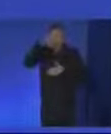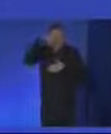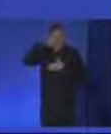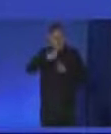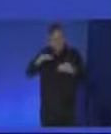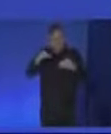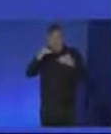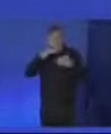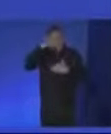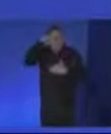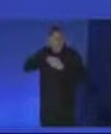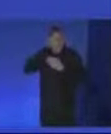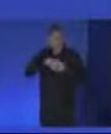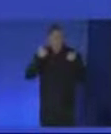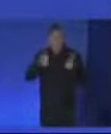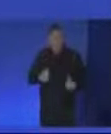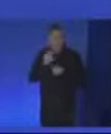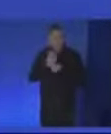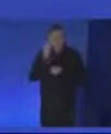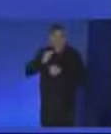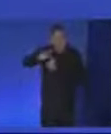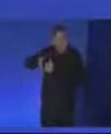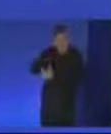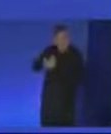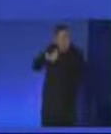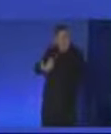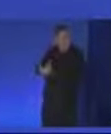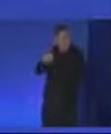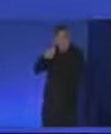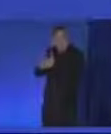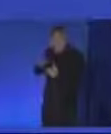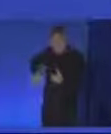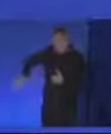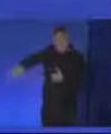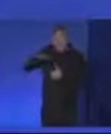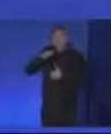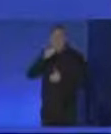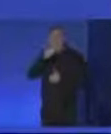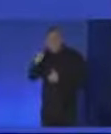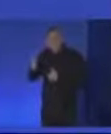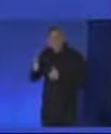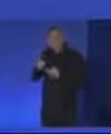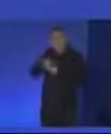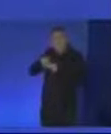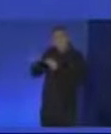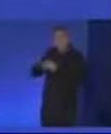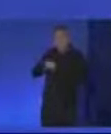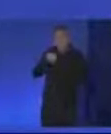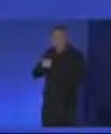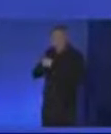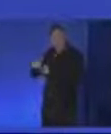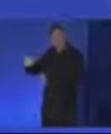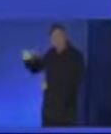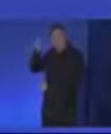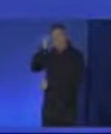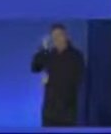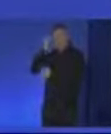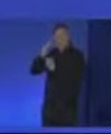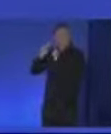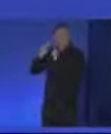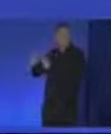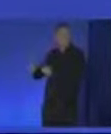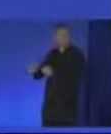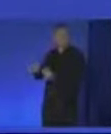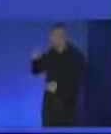depuis 4 ans me soutiennent avec dévouement et avec courage, un message d'amitié et de reconnaissance. Je ne